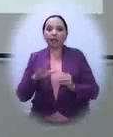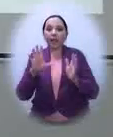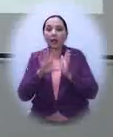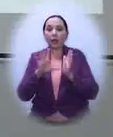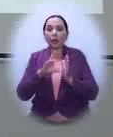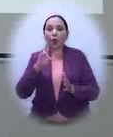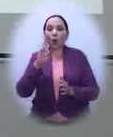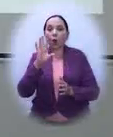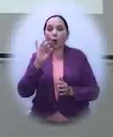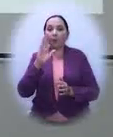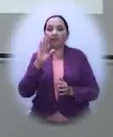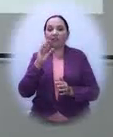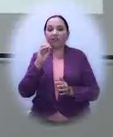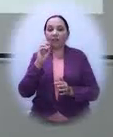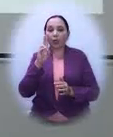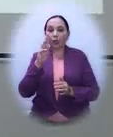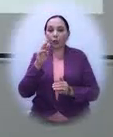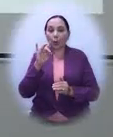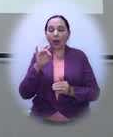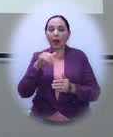Elektr konvektorlar asosan